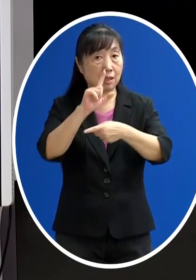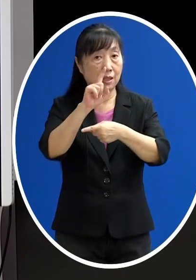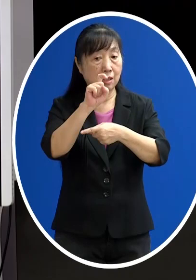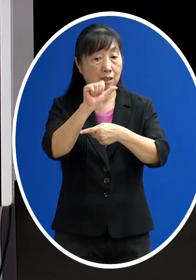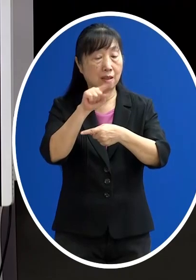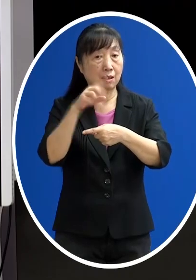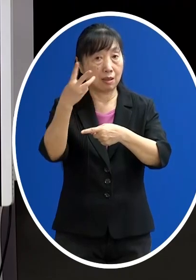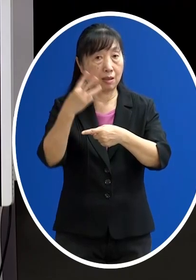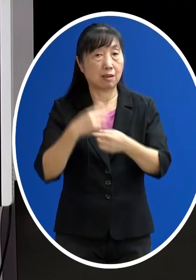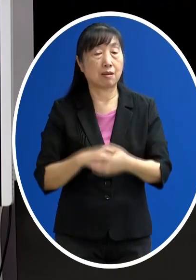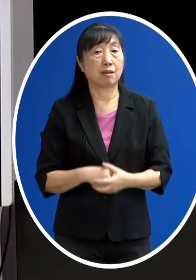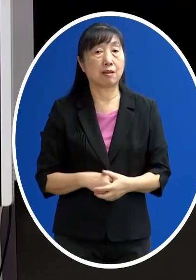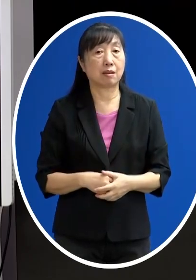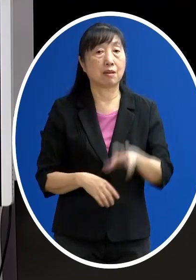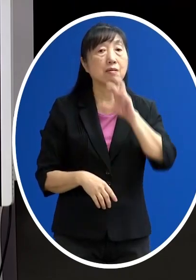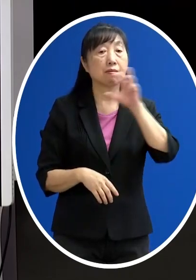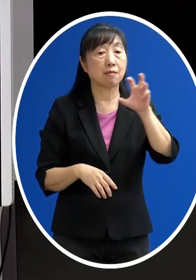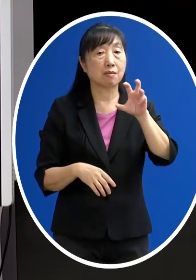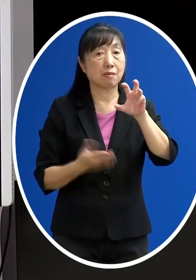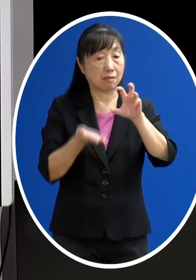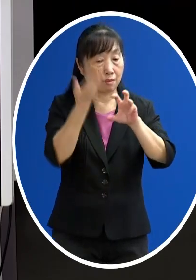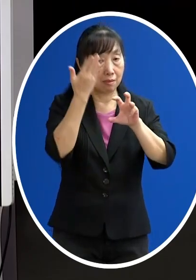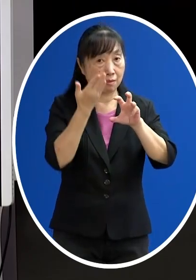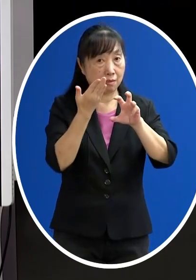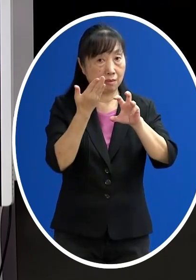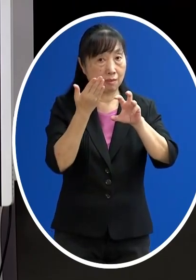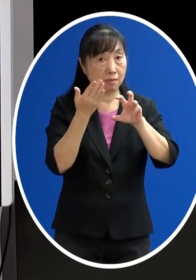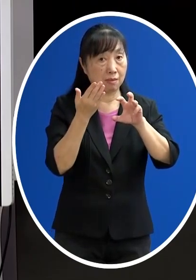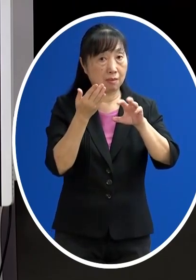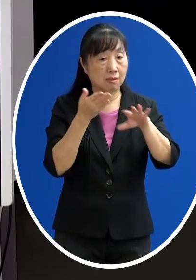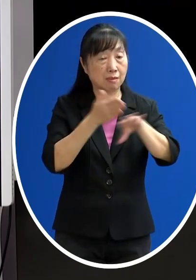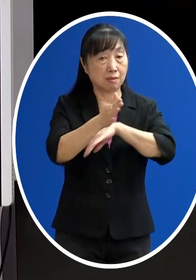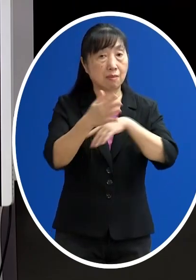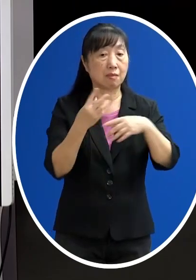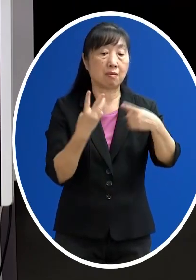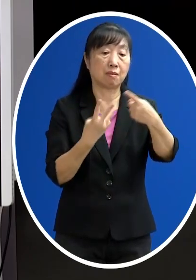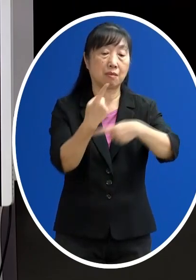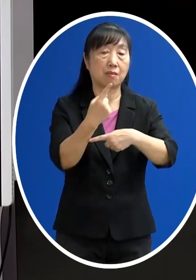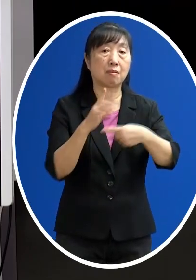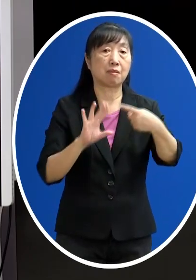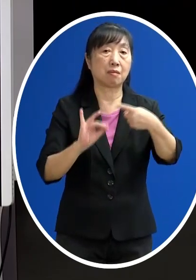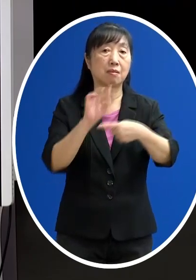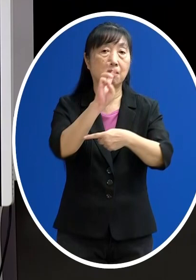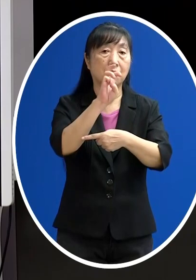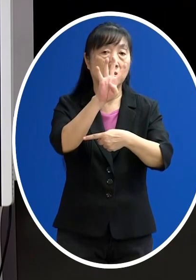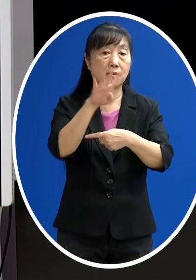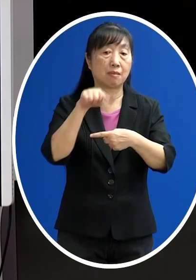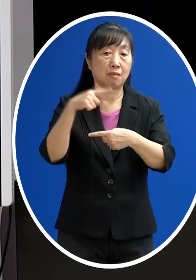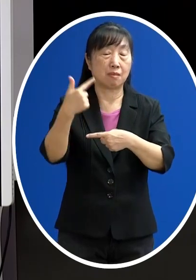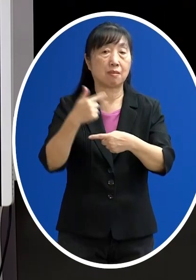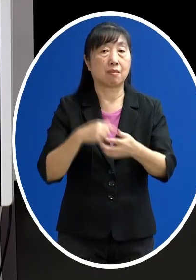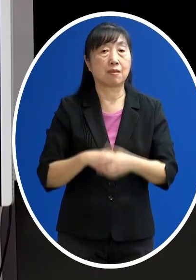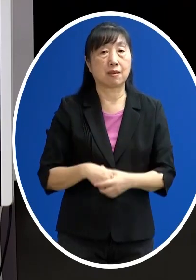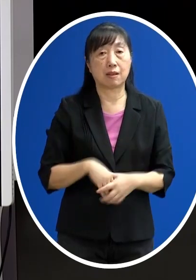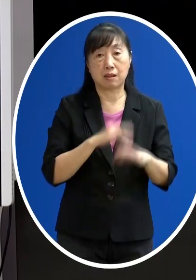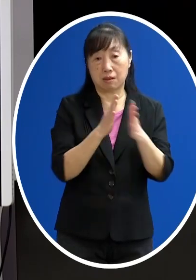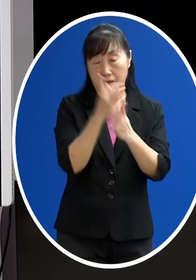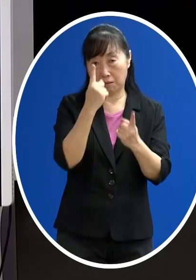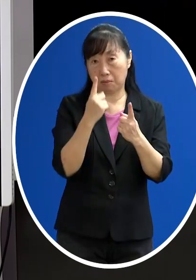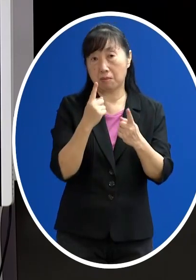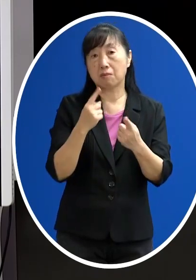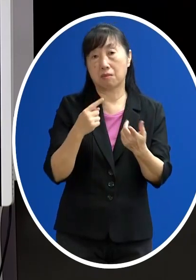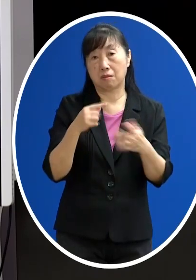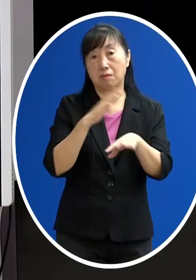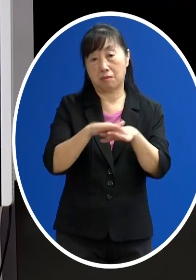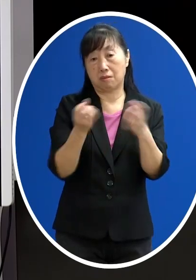到 15.3%， 那在80岁以上的就是超过1/3，34.6% 都会发生死亡的一